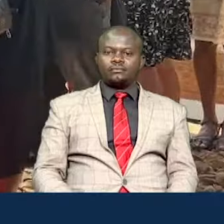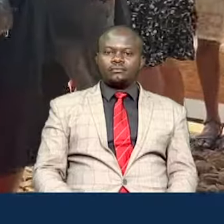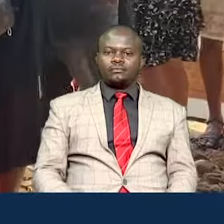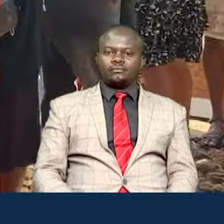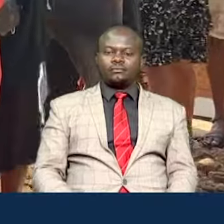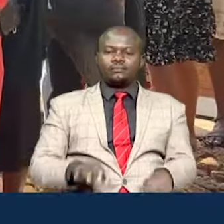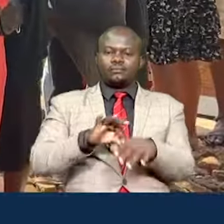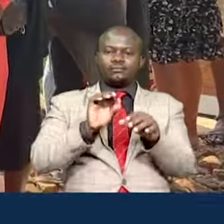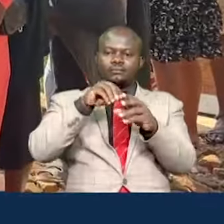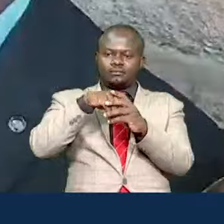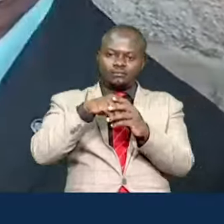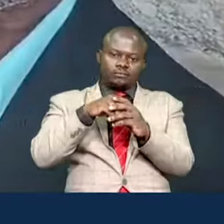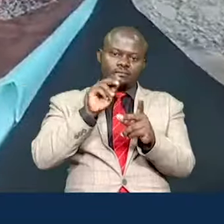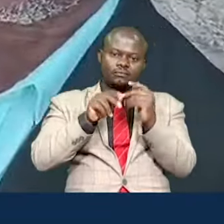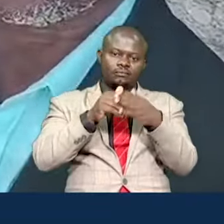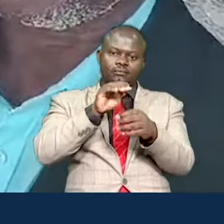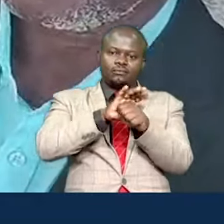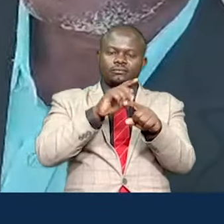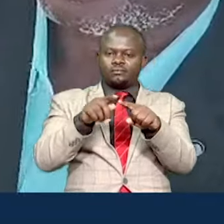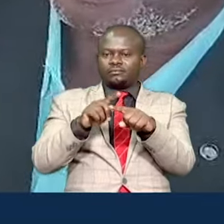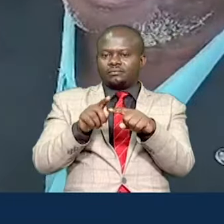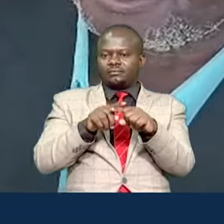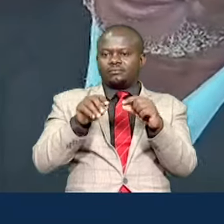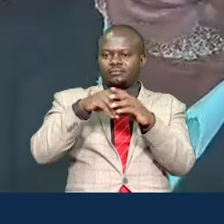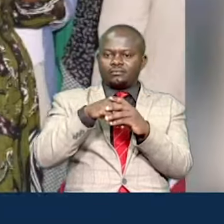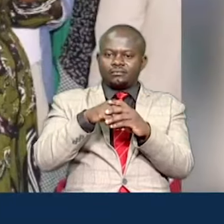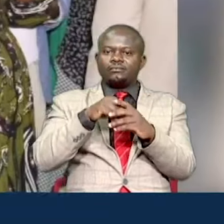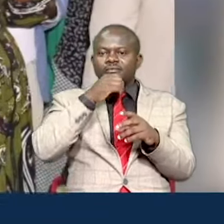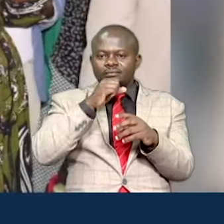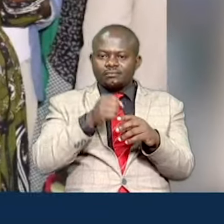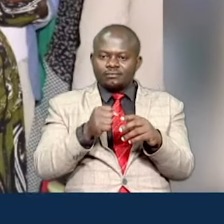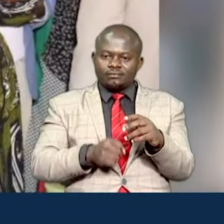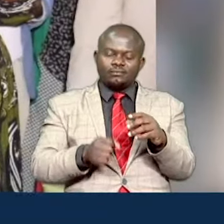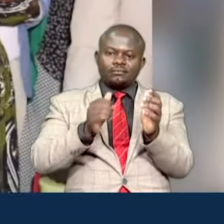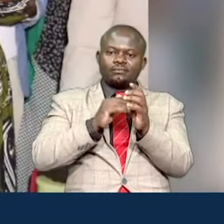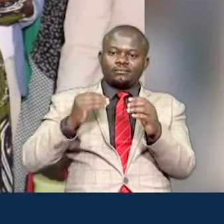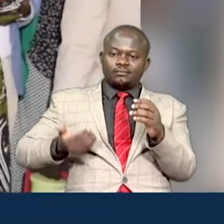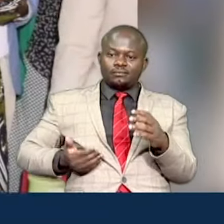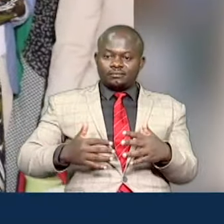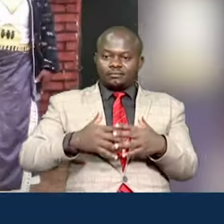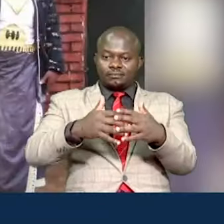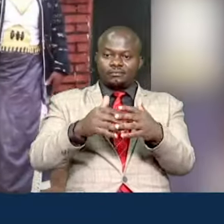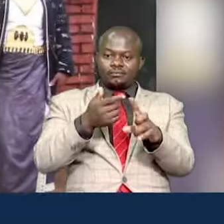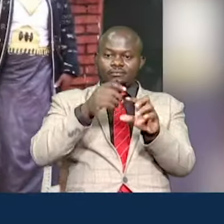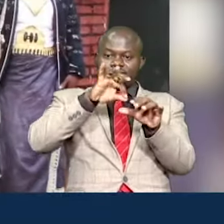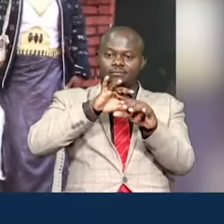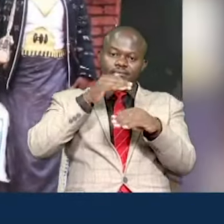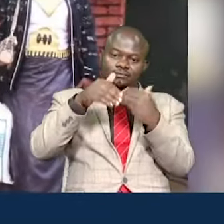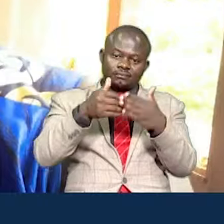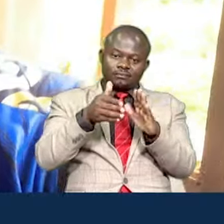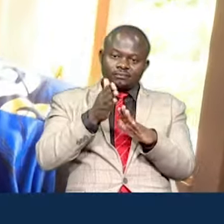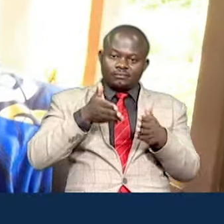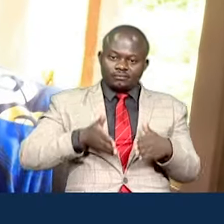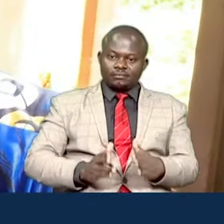Ni amatora yitabiriwe n'abaturage mu byiciro bitandukanye birimo n'abasaza n'abakecuru, hari n'abagore bakuriwe bavuye gutora bahita